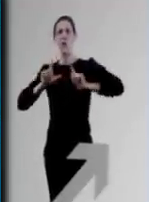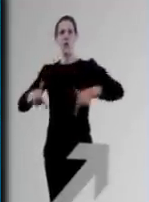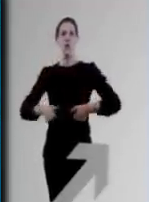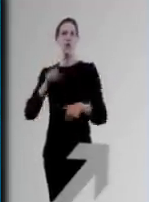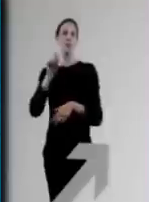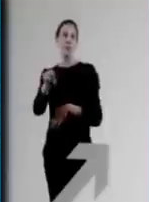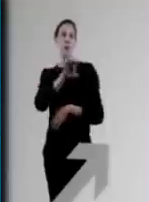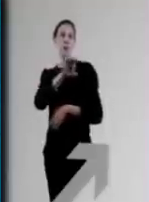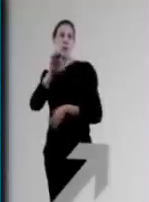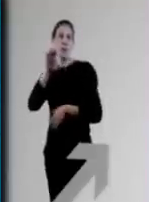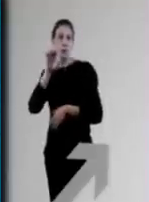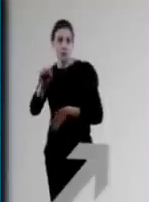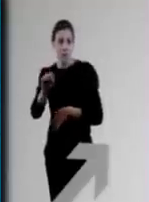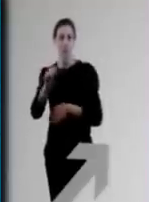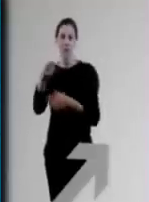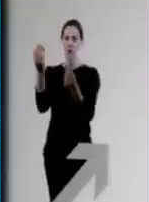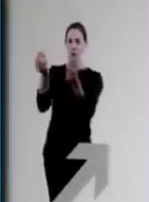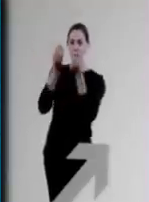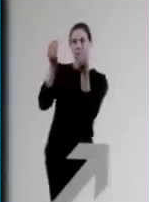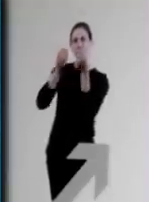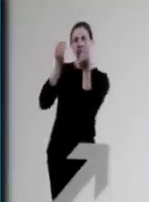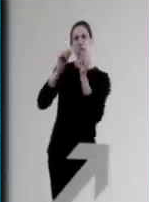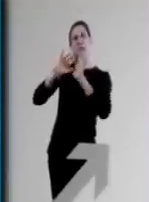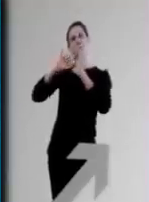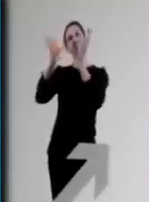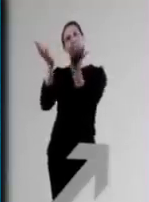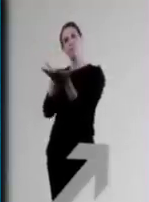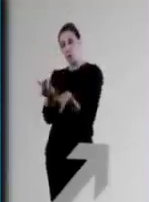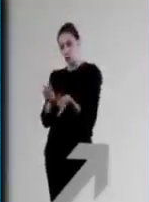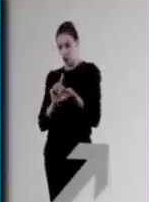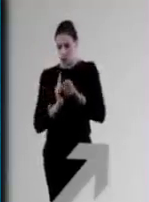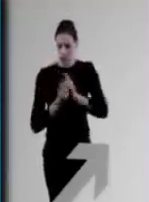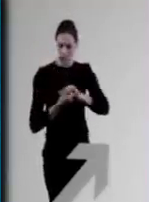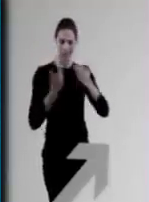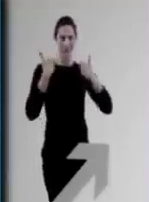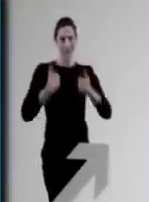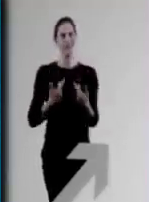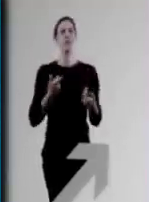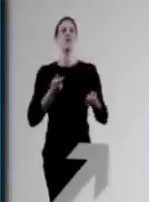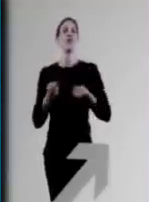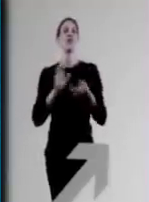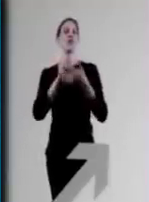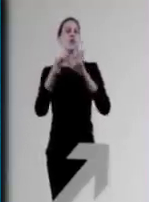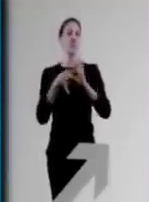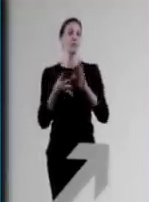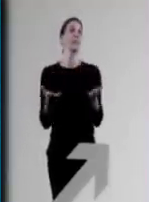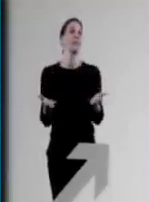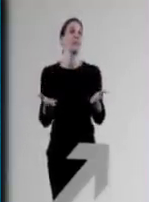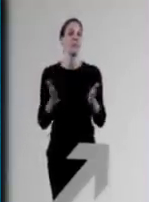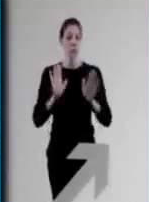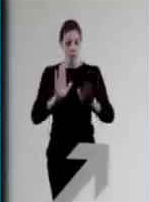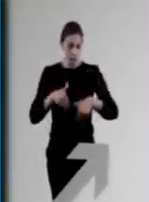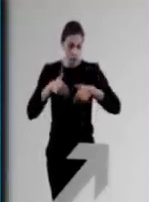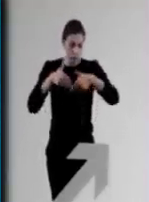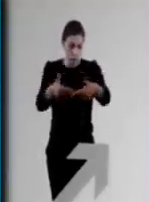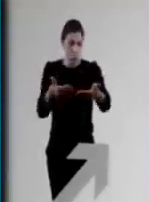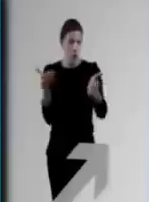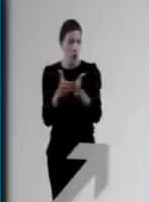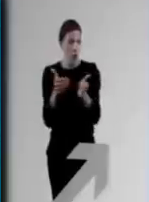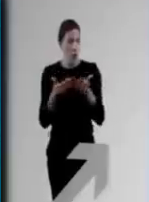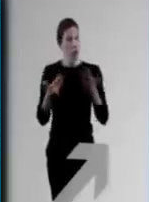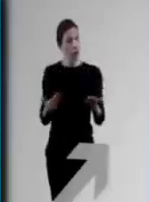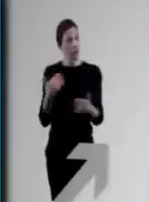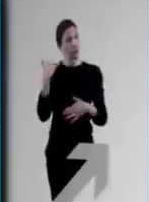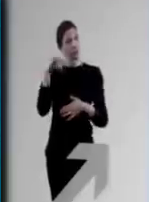école, où j'ai appris donc en effet en partie ce que je suis aujourd'hui, c'est-à-dire le gérant d'une SCOP, et où je